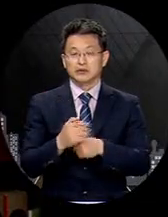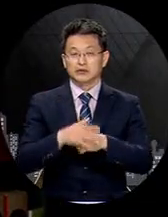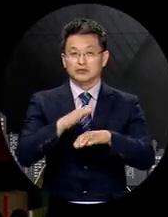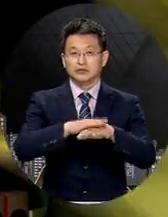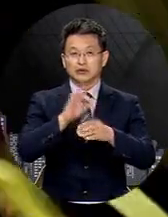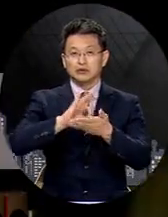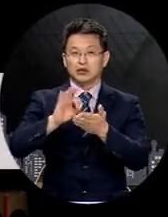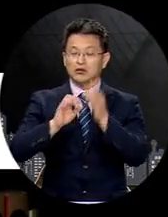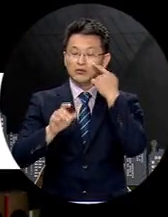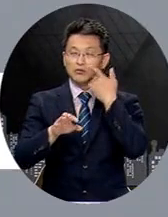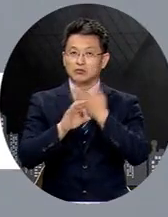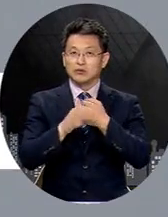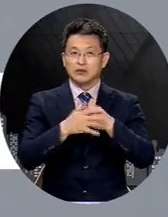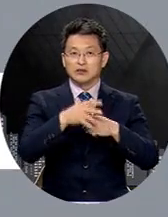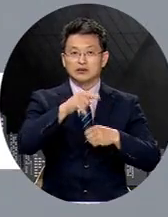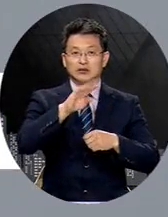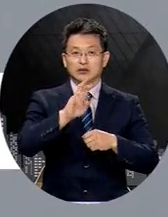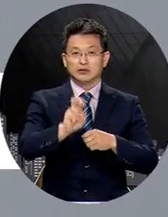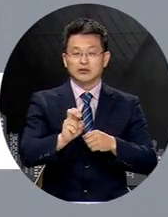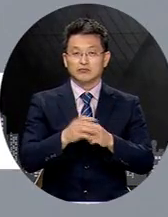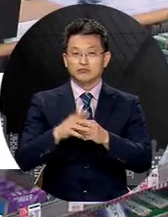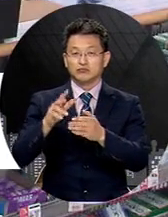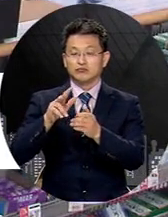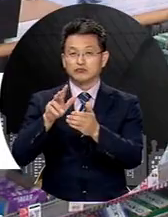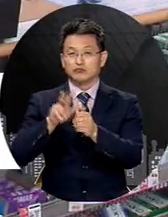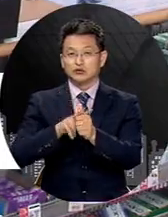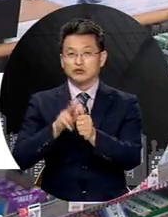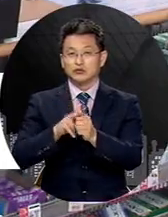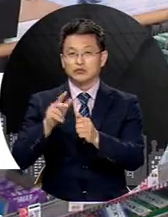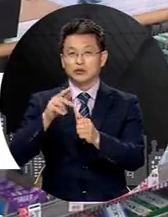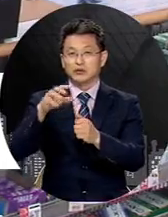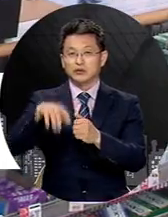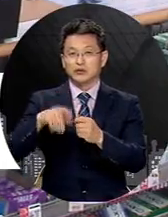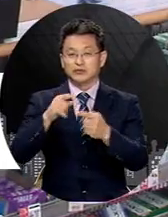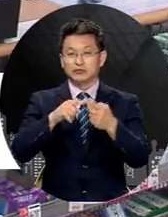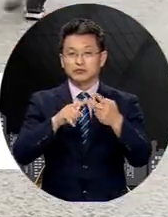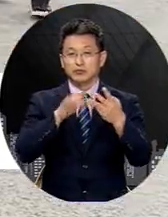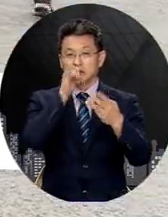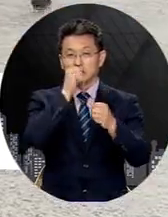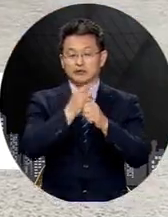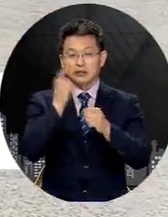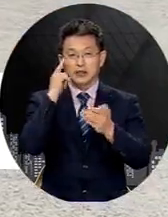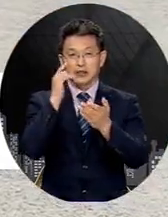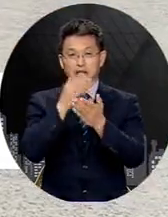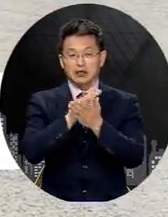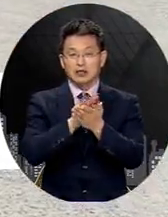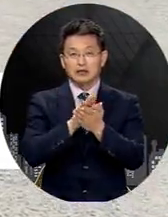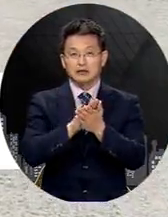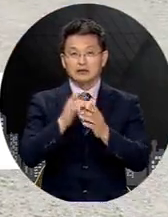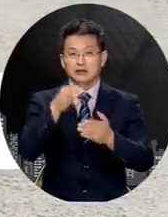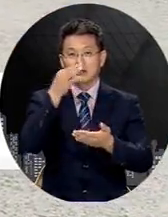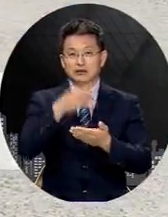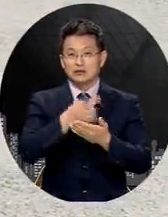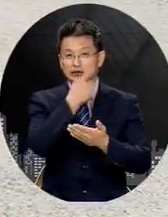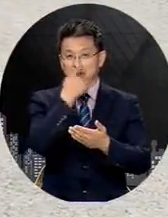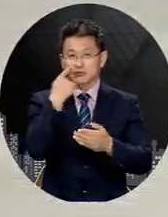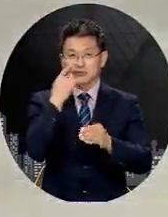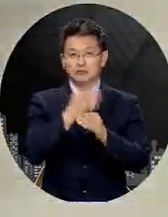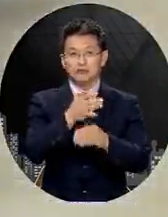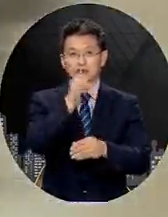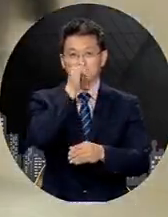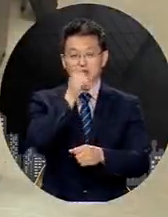수당 사용처가 서점과 문구점, 편의점 순으로 나타나 청소년 스스로 이 사업의 가치를 증명하고 있다는